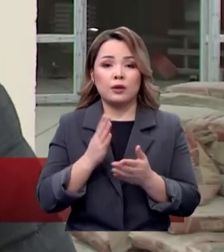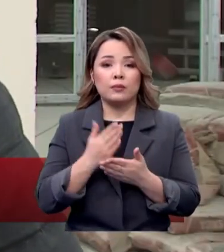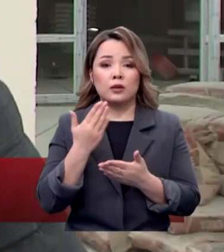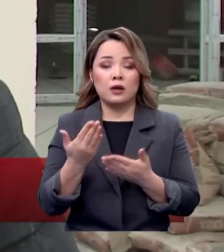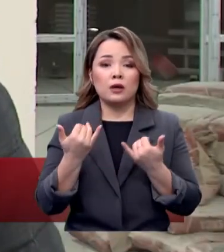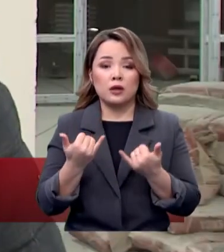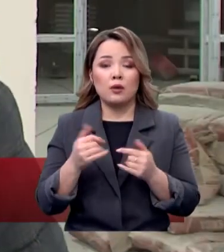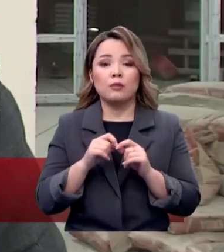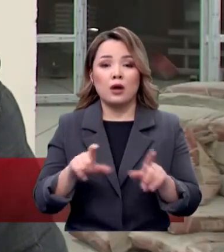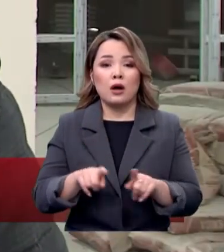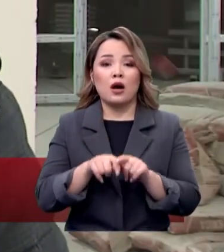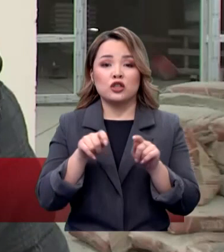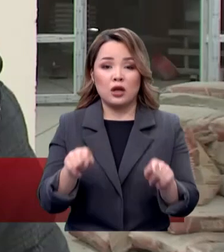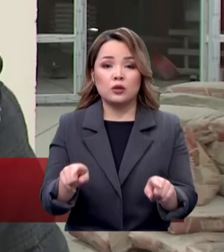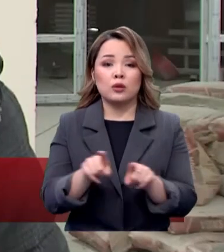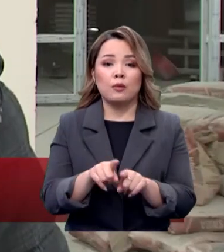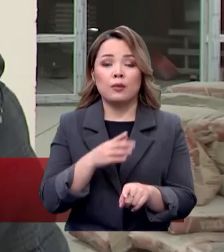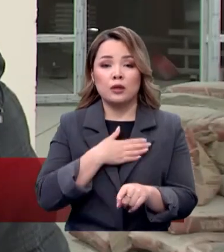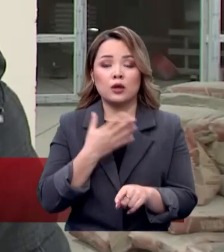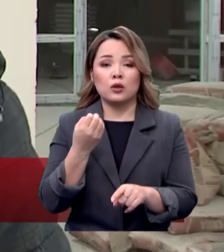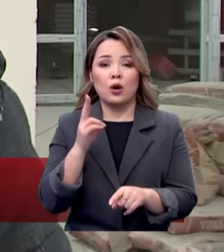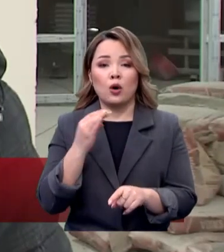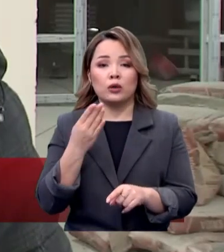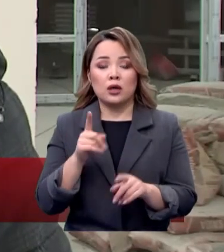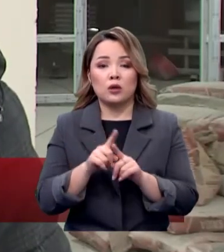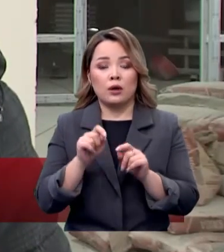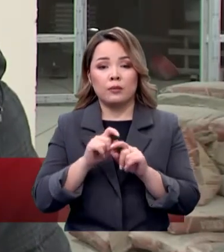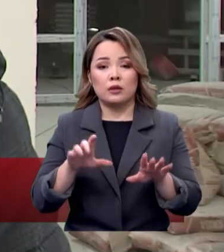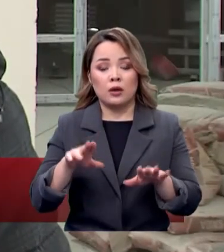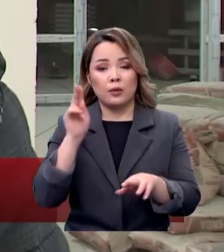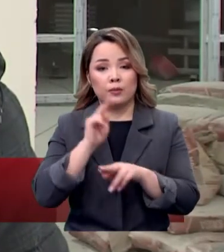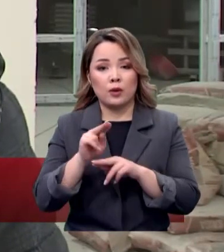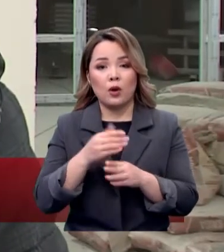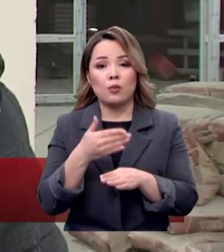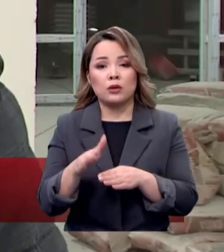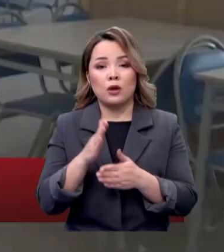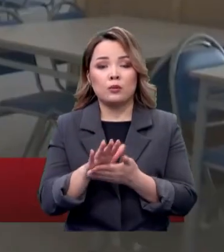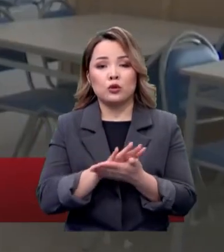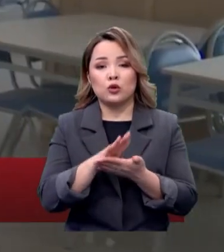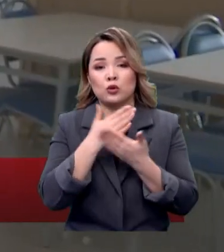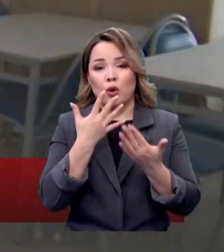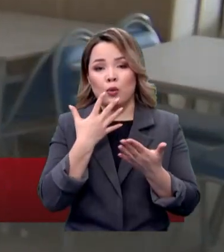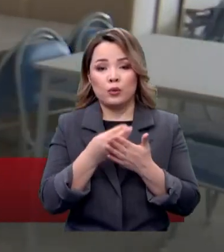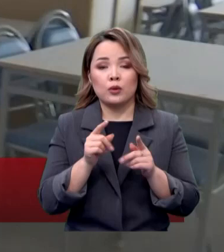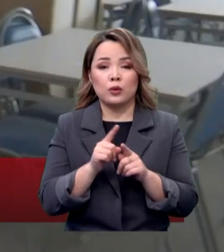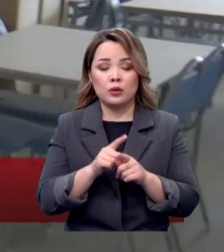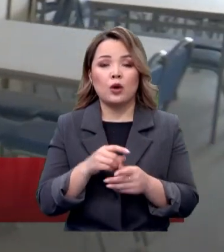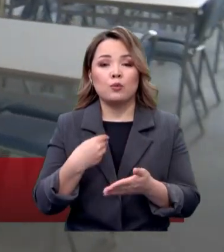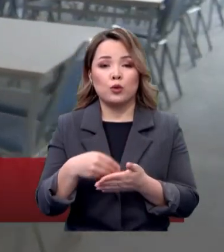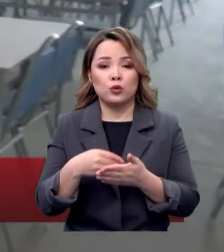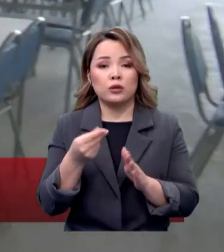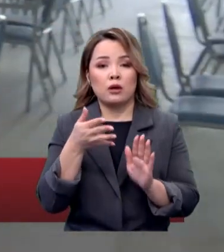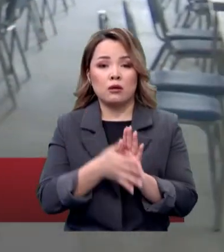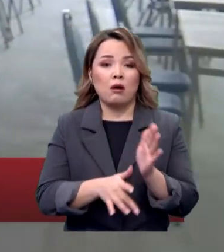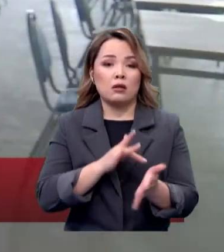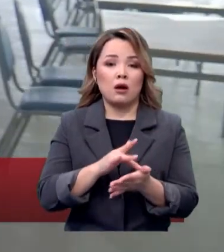қазір мектеп ашылғанымен бізде әлі Қосшыда отдел образования оқу бөлімі жоқ. Өз бюджеті өзіне берілген